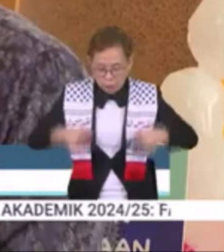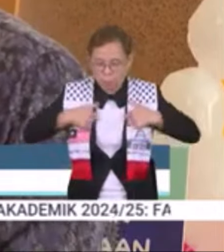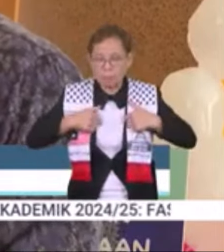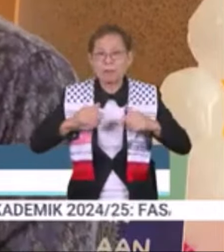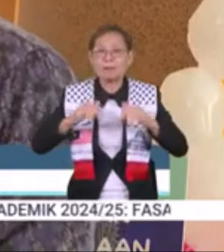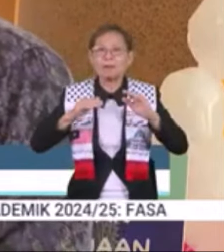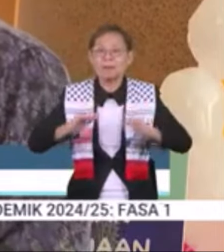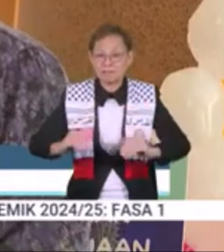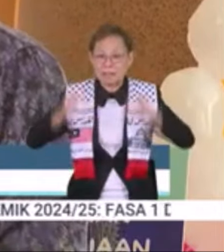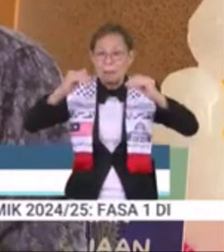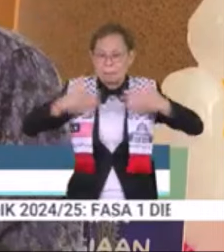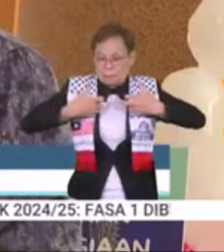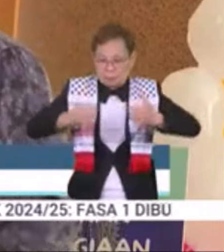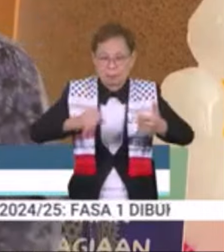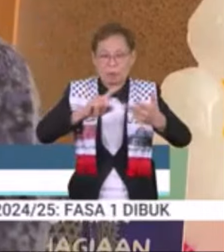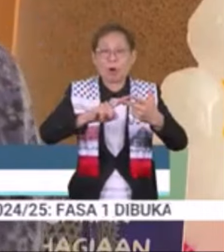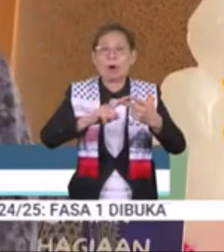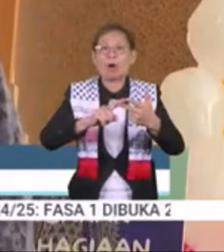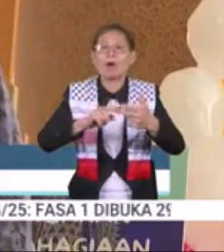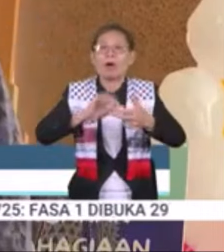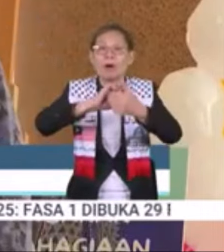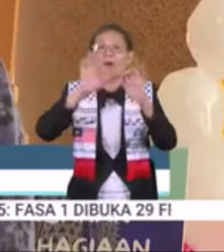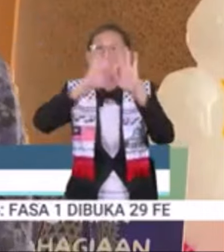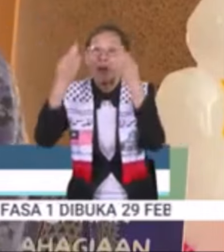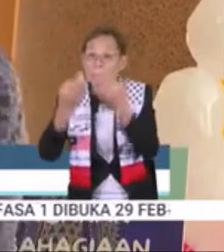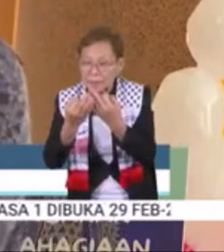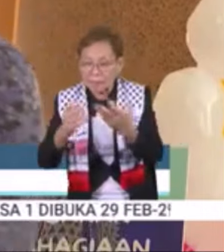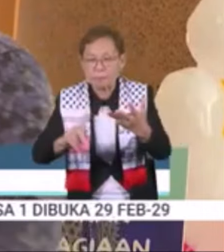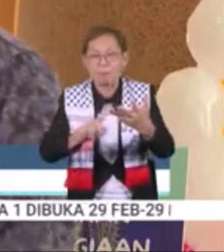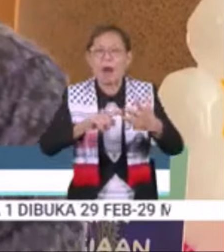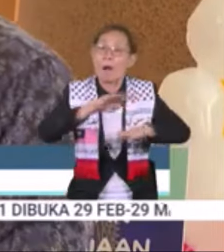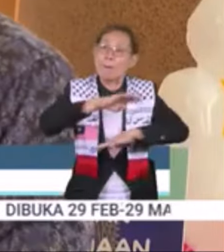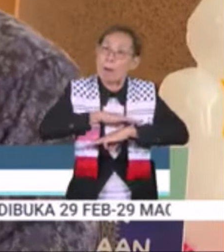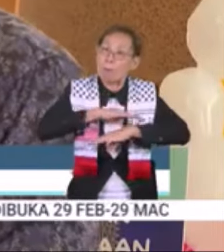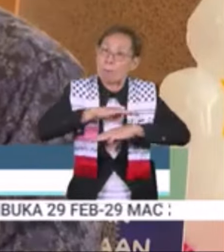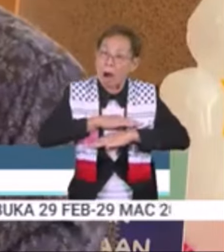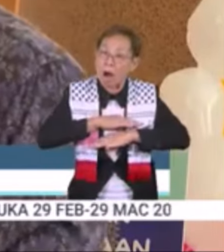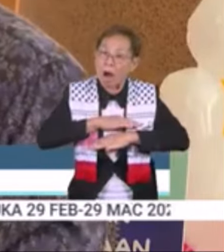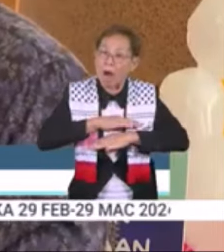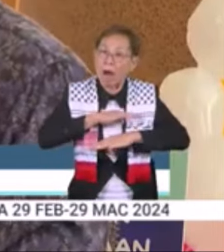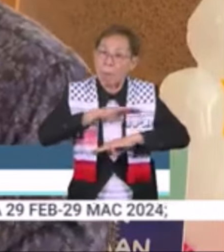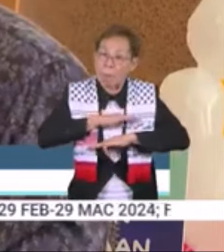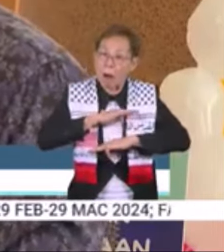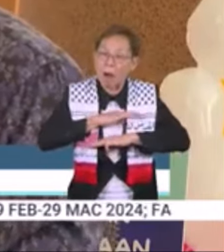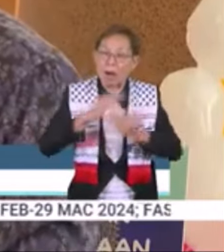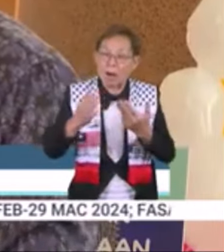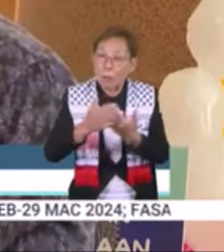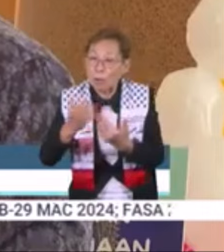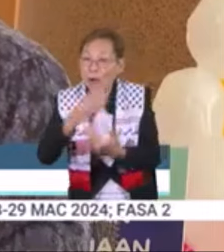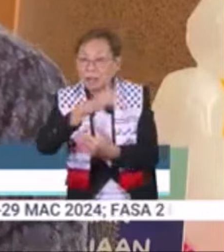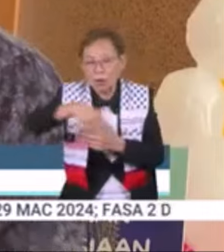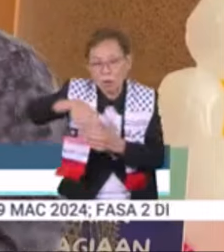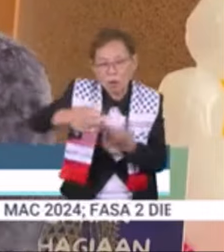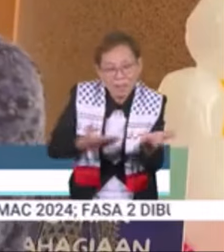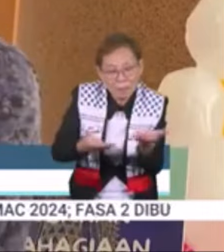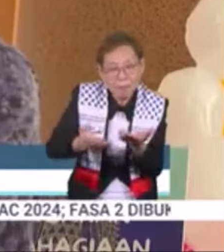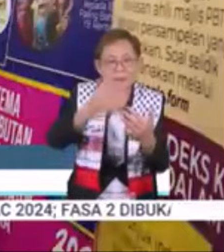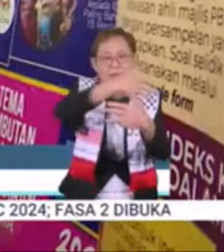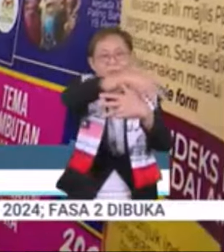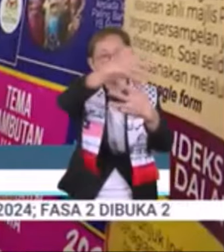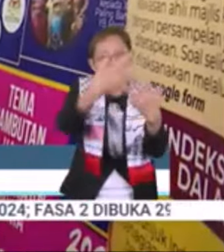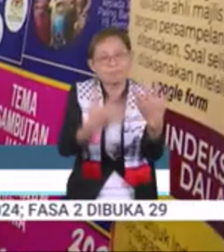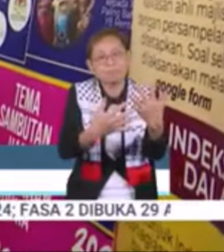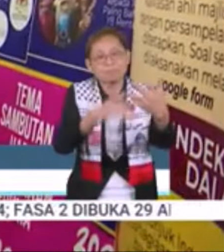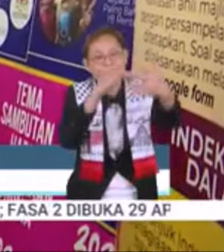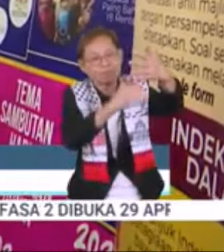tahap kesihatan, hubungan kekeluargaan serta kepuasan terhadap kemudahan dan kualiti perkhidmatan.